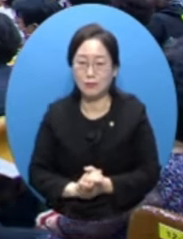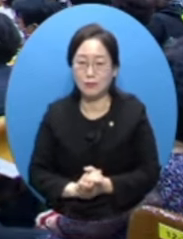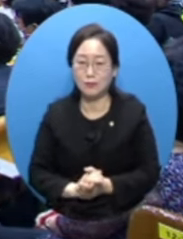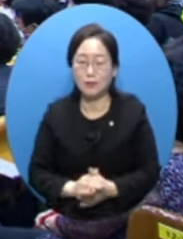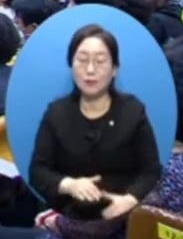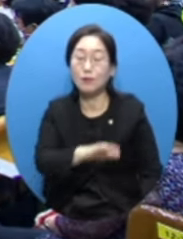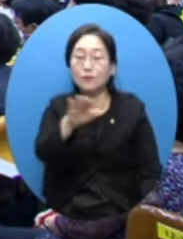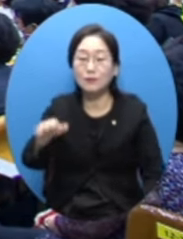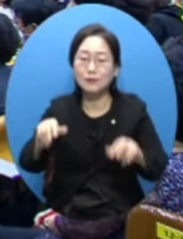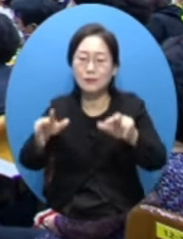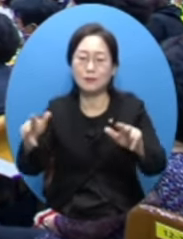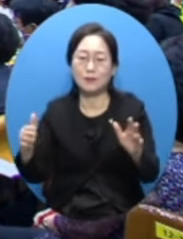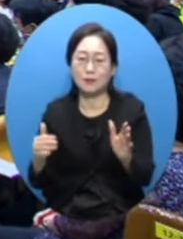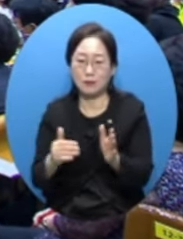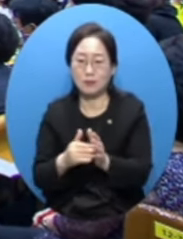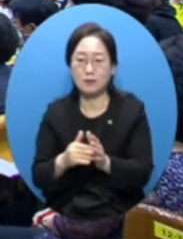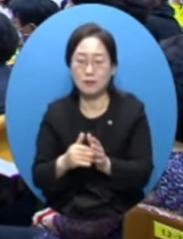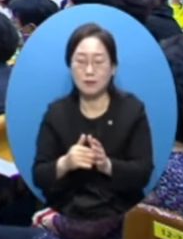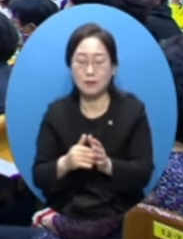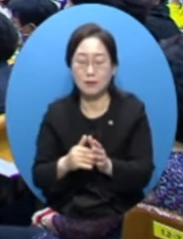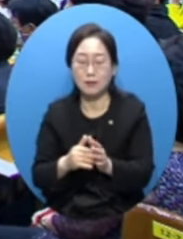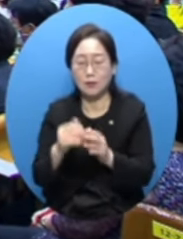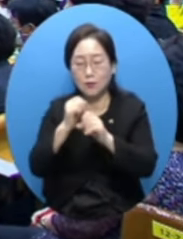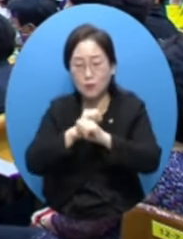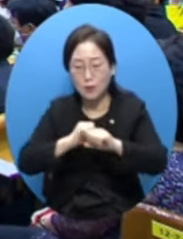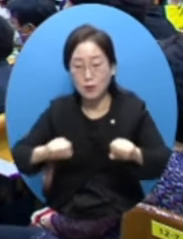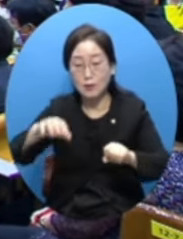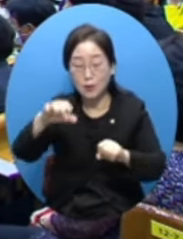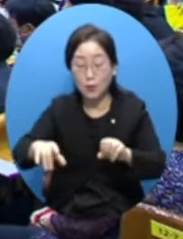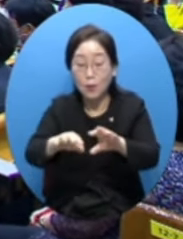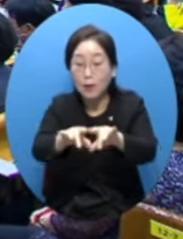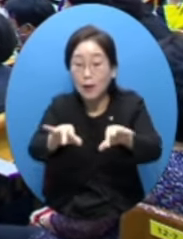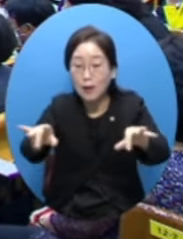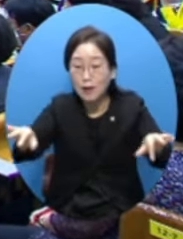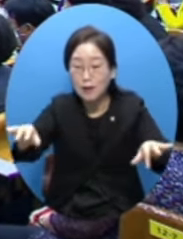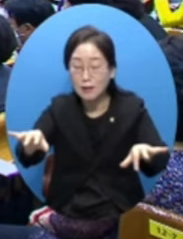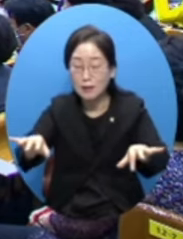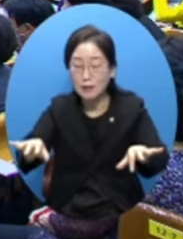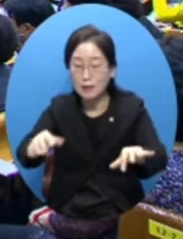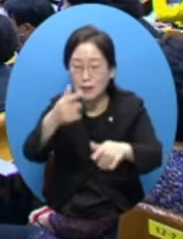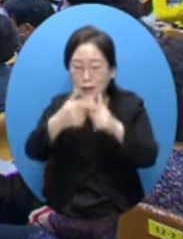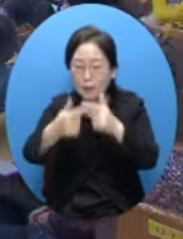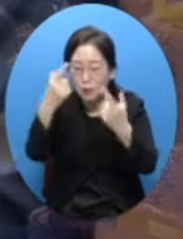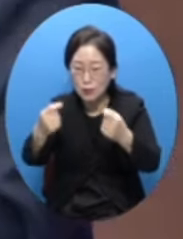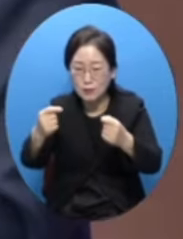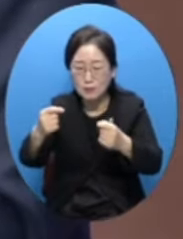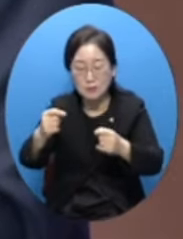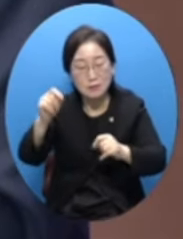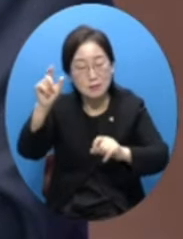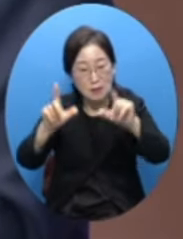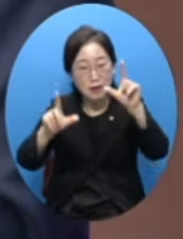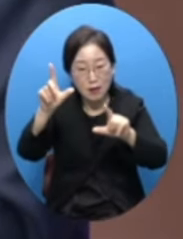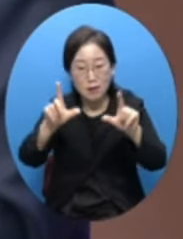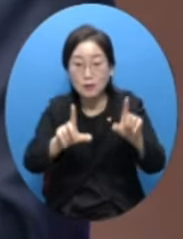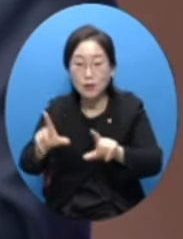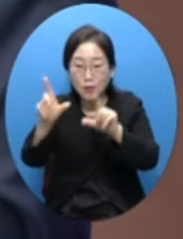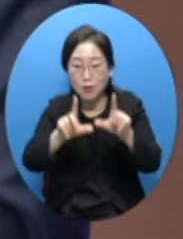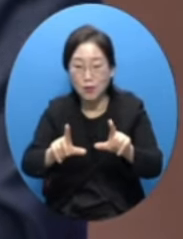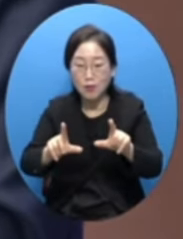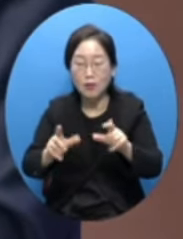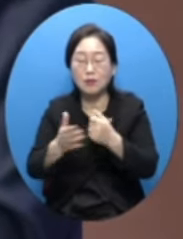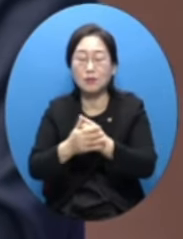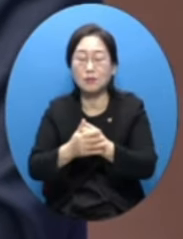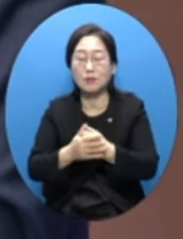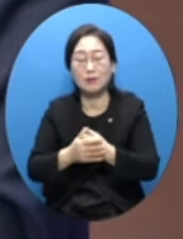그러므로 지금까지 광야의 가시떨기 같은 삶을 살았다고 인생을 막 살아왔다고 인생을 포기하거나 뒤로 물러서면